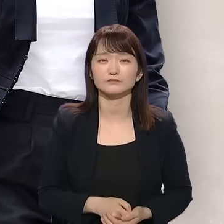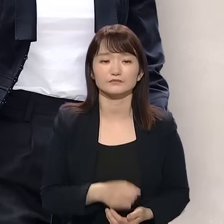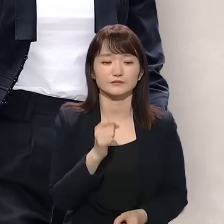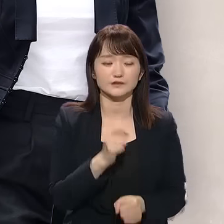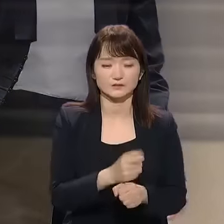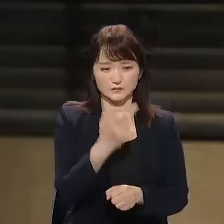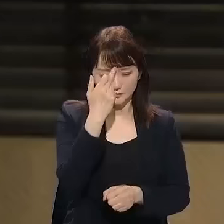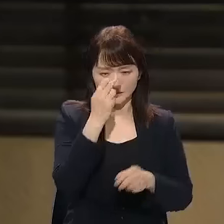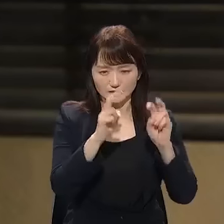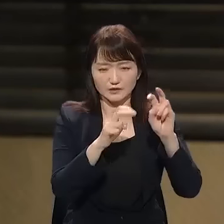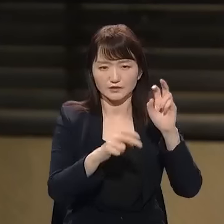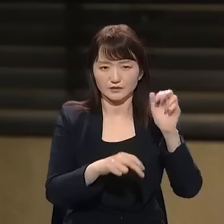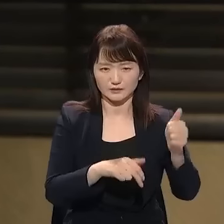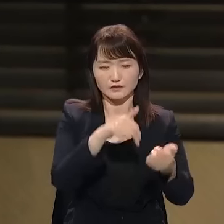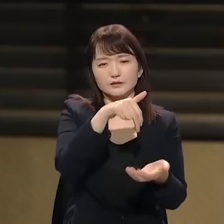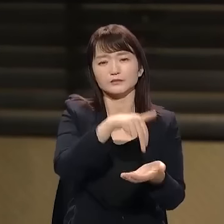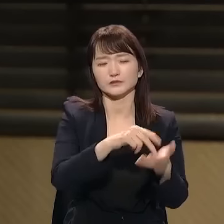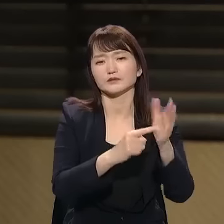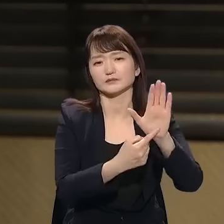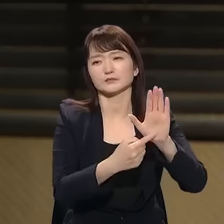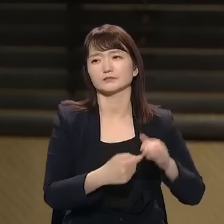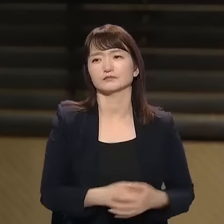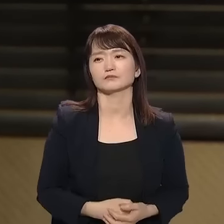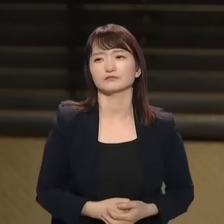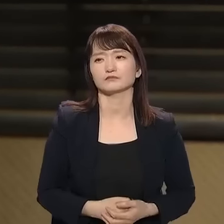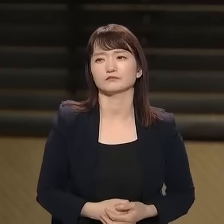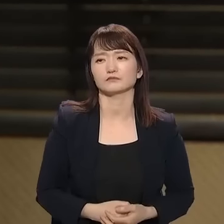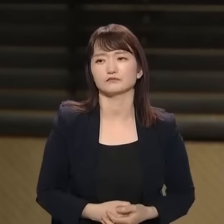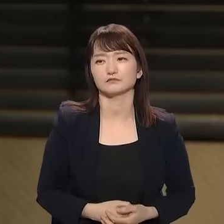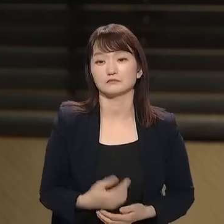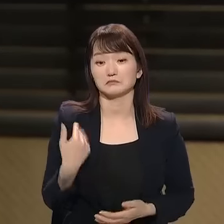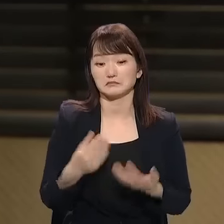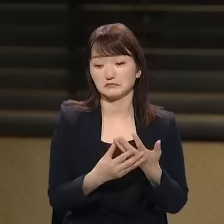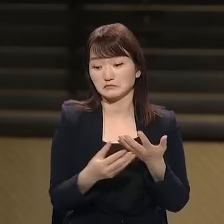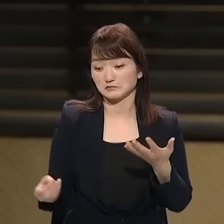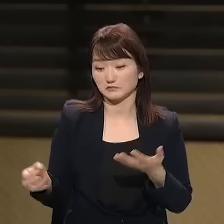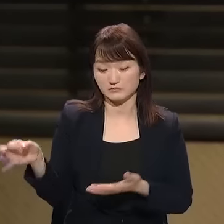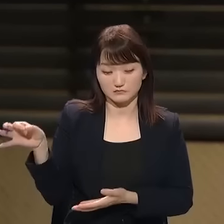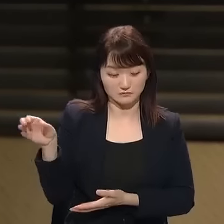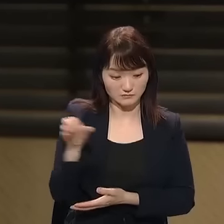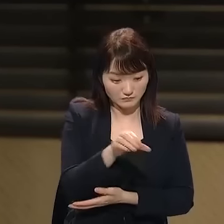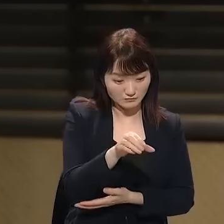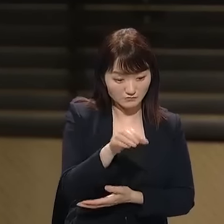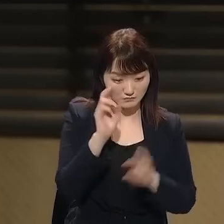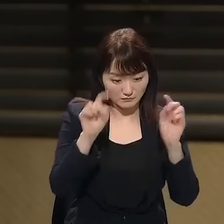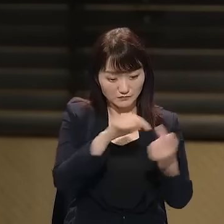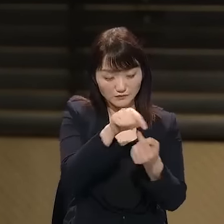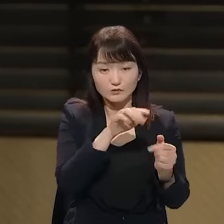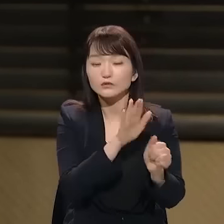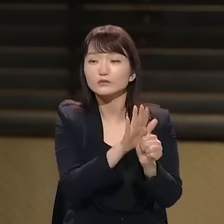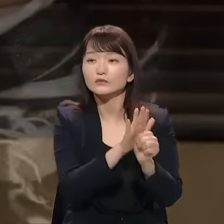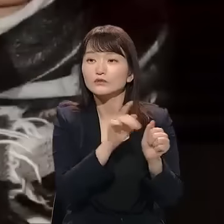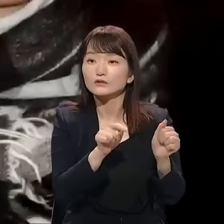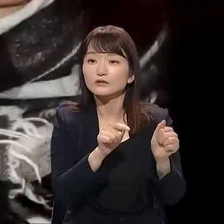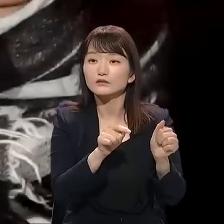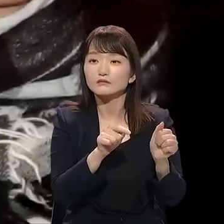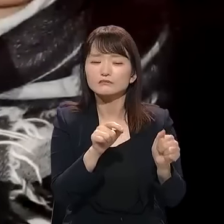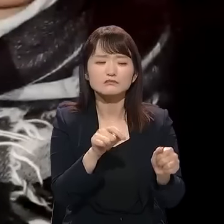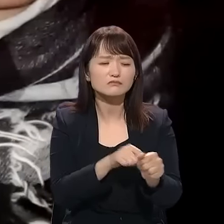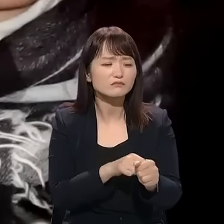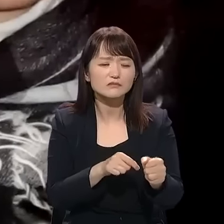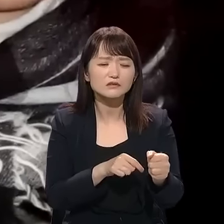밝혔습니다 최태원 회장의 주장은 뭐냐면 아까 얘기했던 뭐 비자금이 유입됐다 그나 아니면 경영이 기여했다는 부분은 이게 딱히 근거도